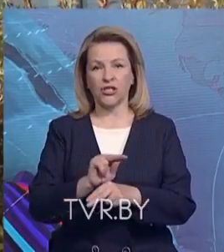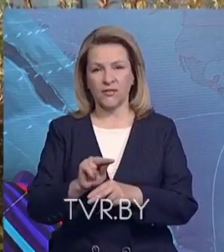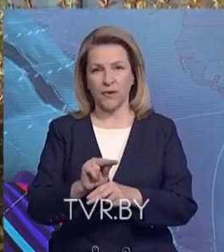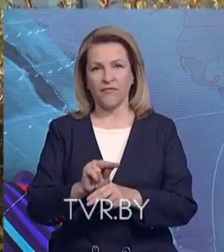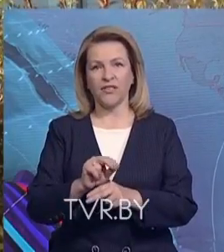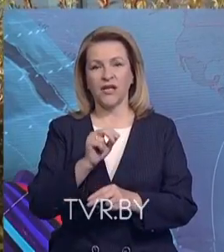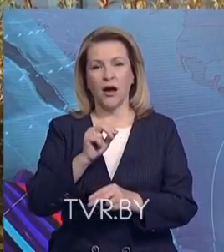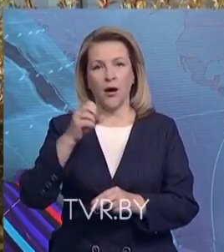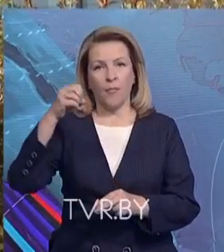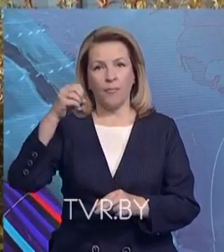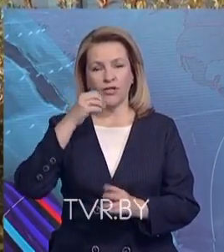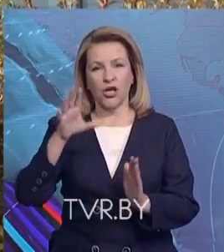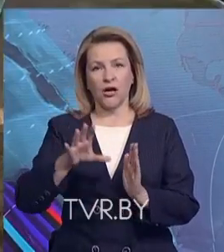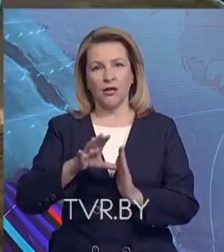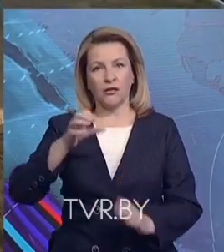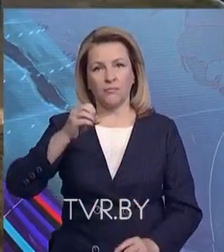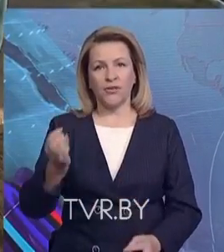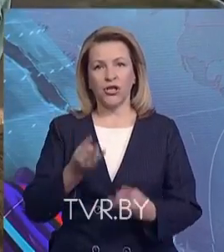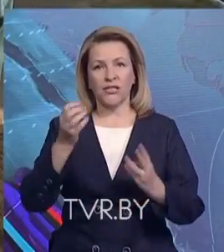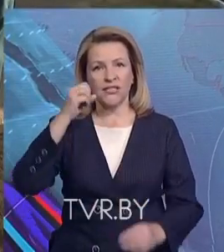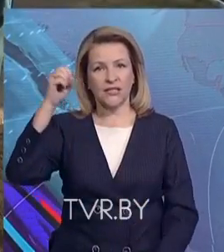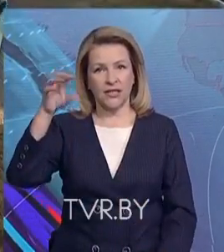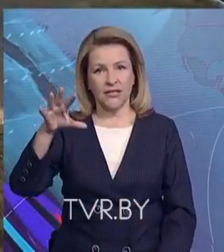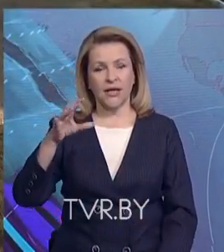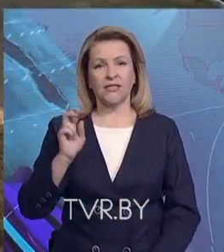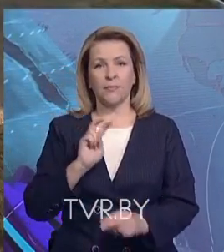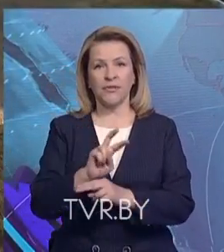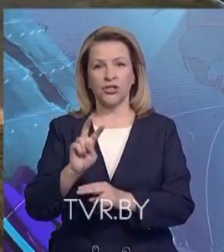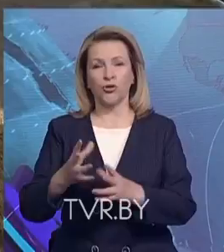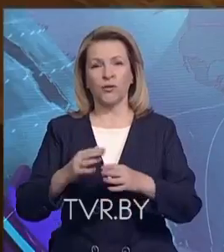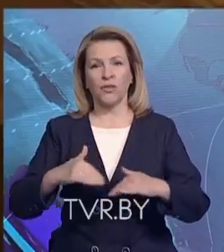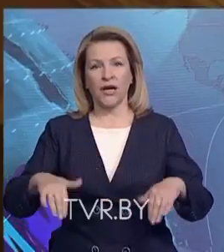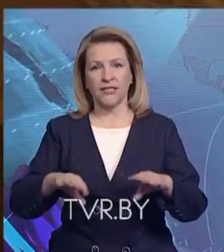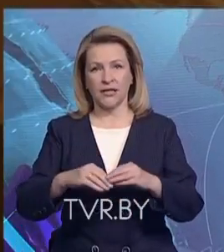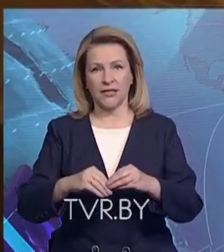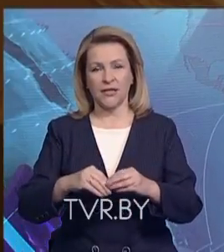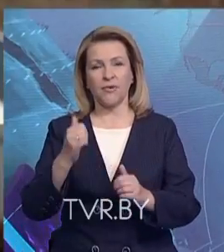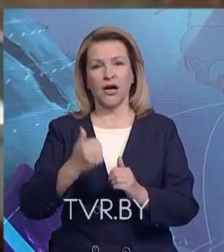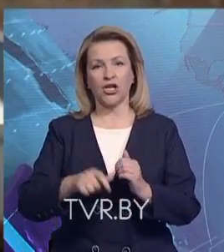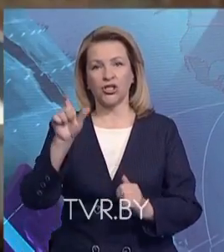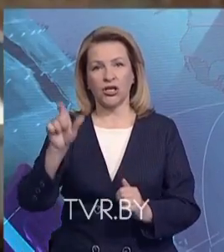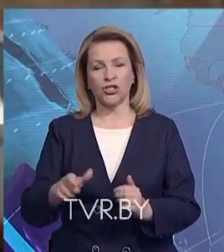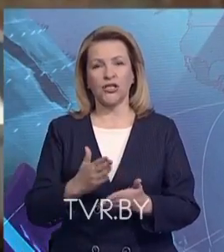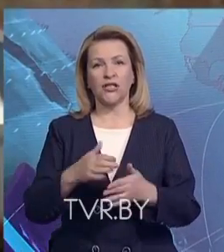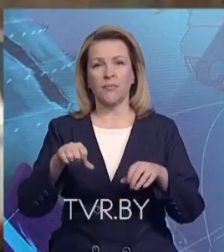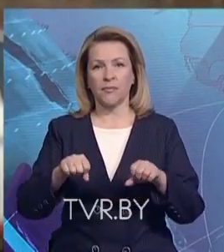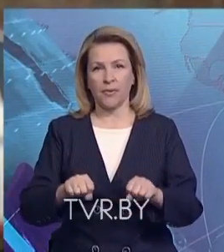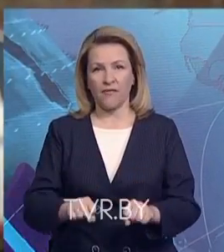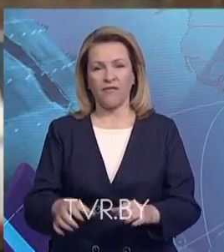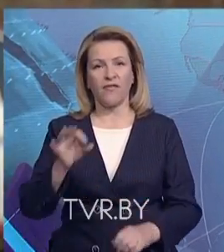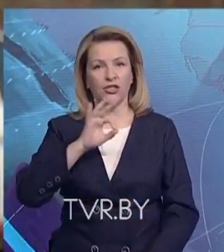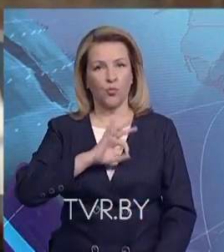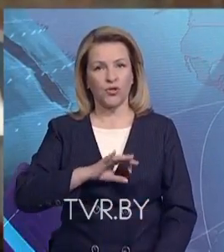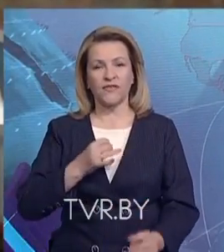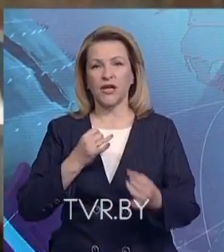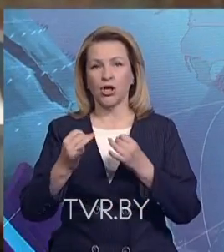пожарной сигнализации. Посещают прежде всего пожилых людей и многодетные семьи. Каждый гражданин имеет право